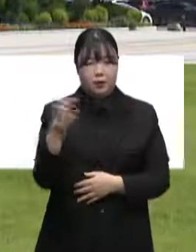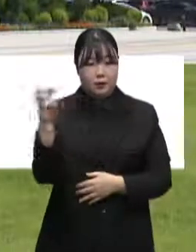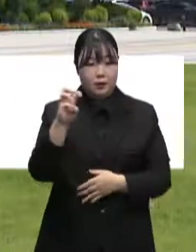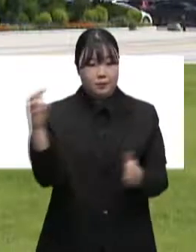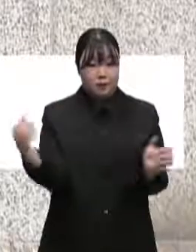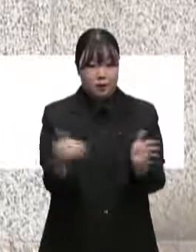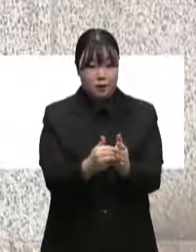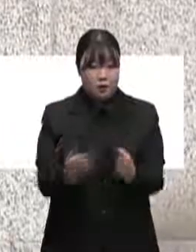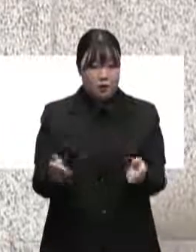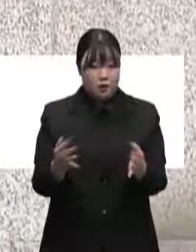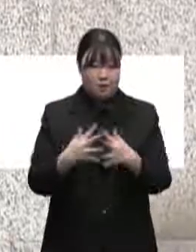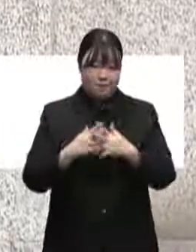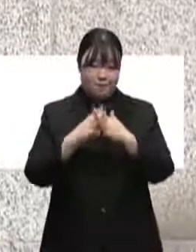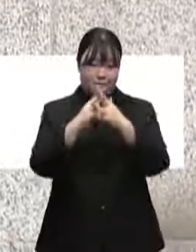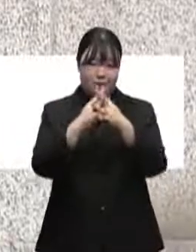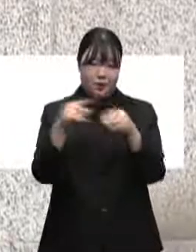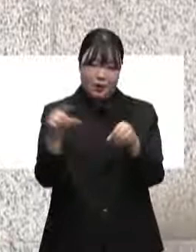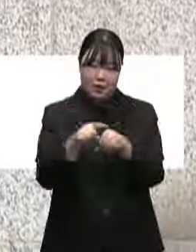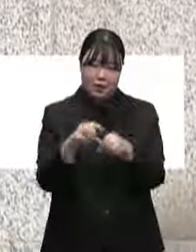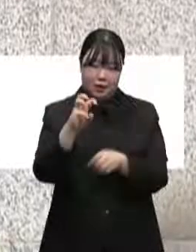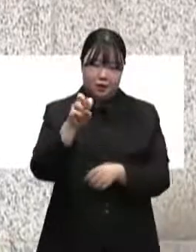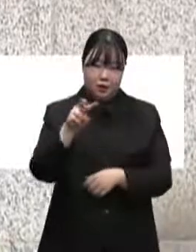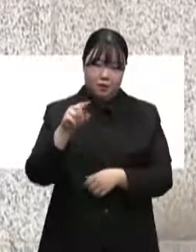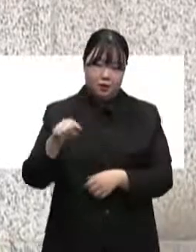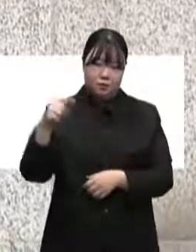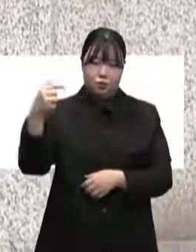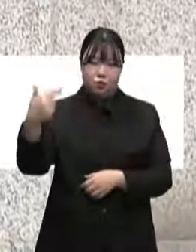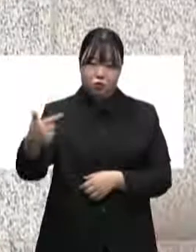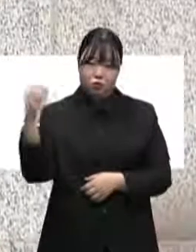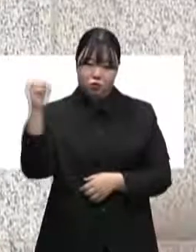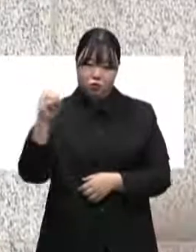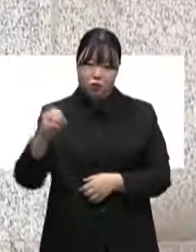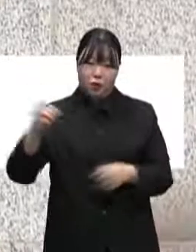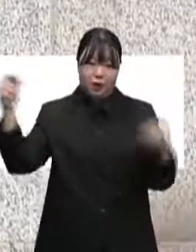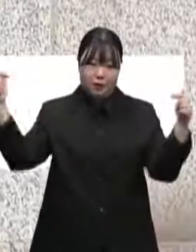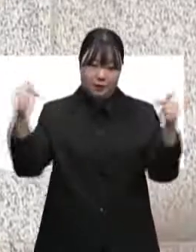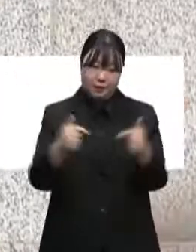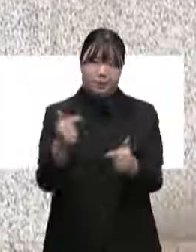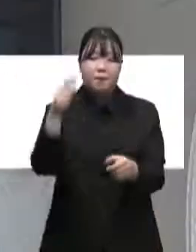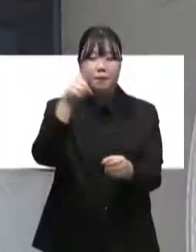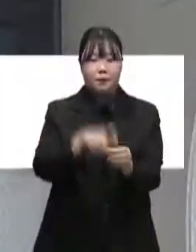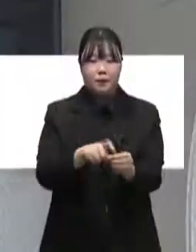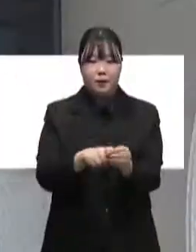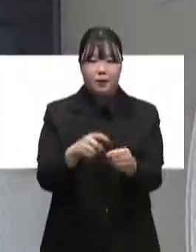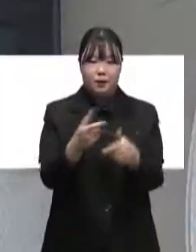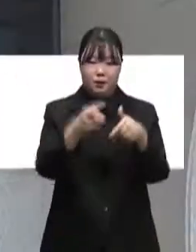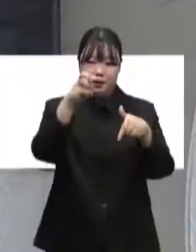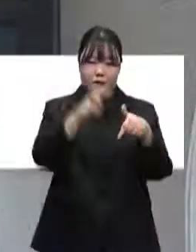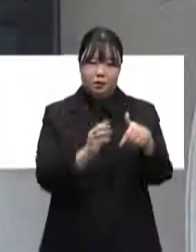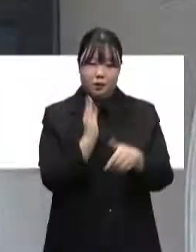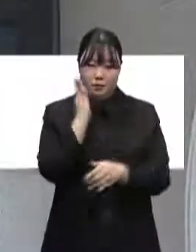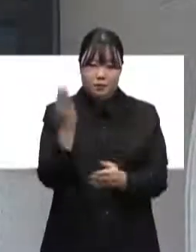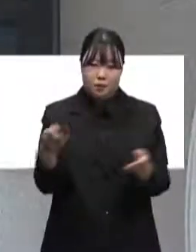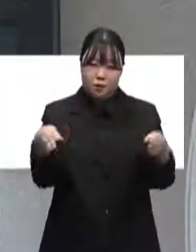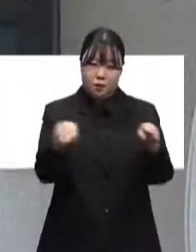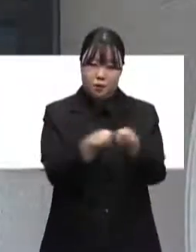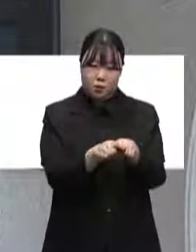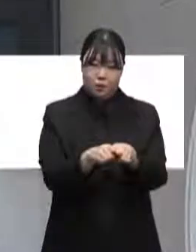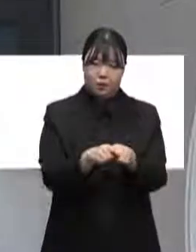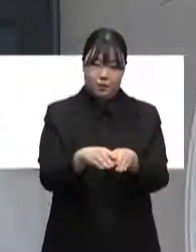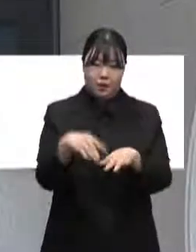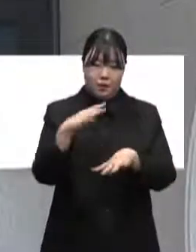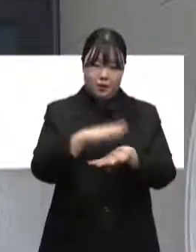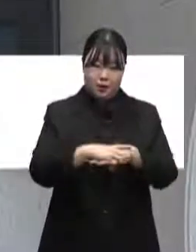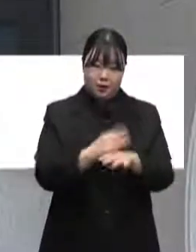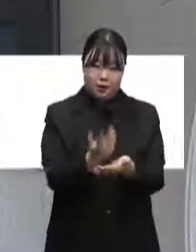건축부문 온실가스 32.6% 감축을 목표로 인천시 녹색 건축물 설계기준 을 제정해 지난